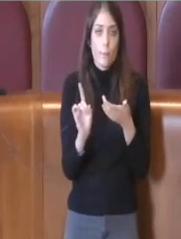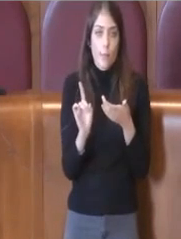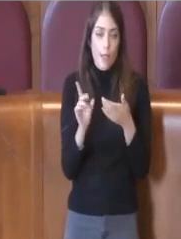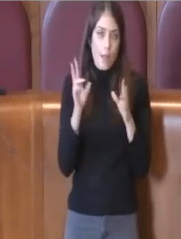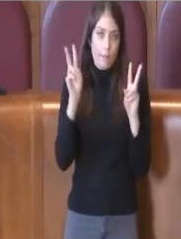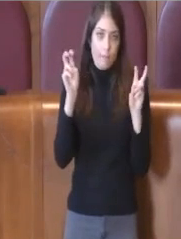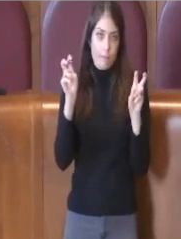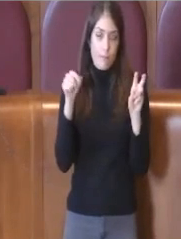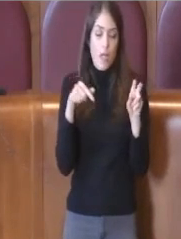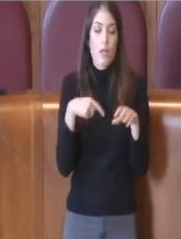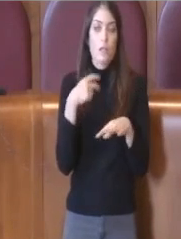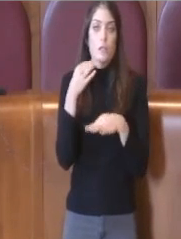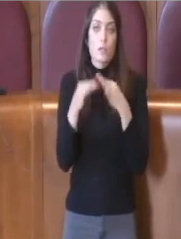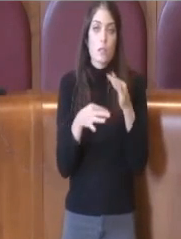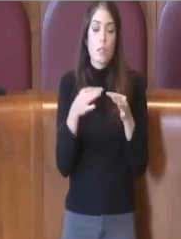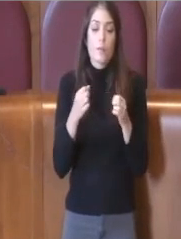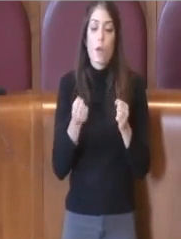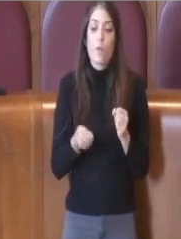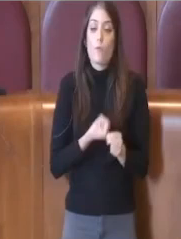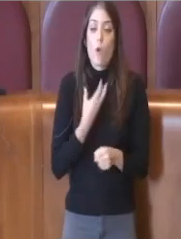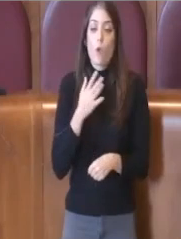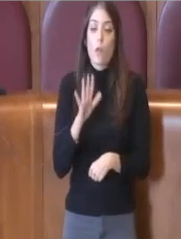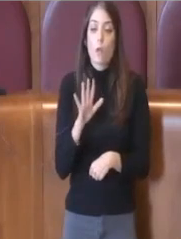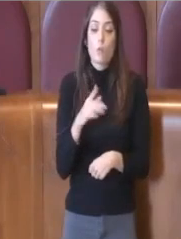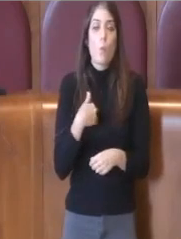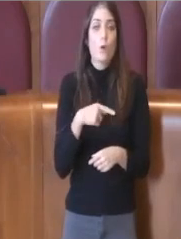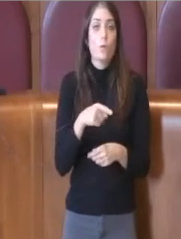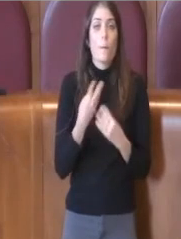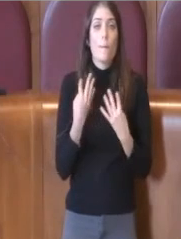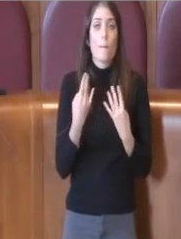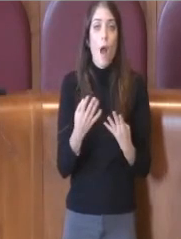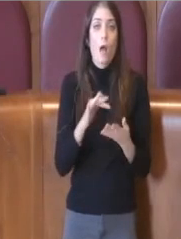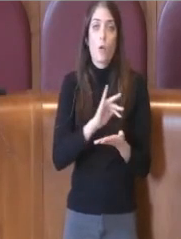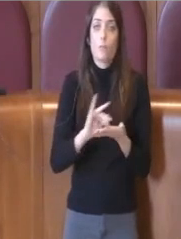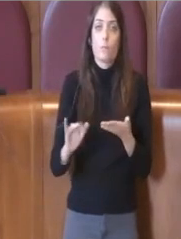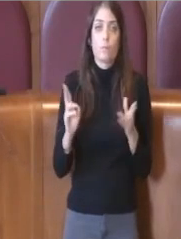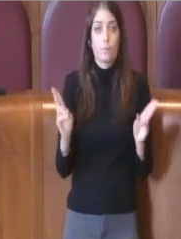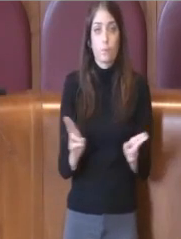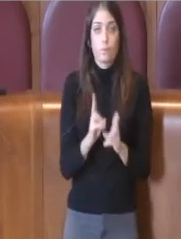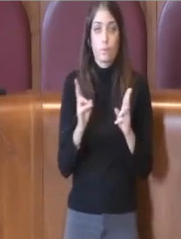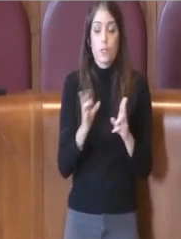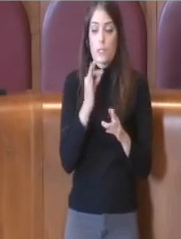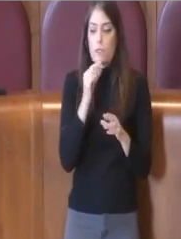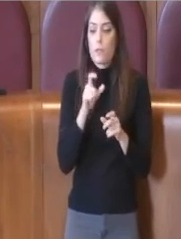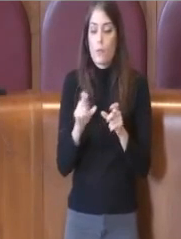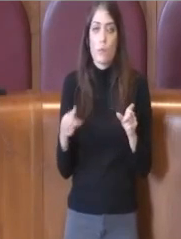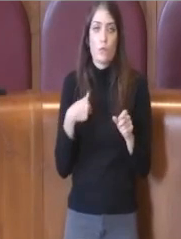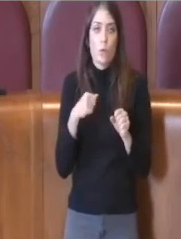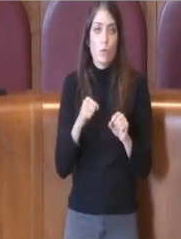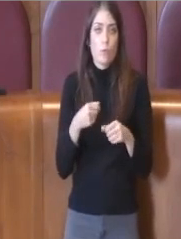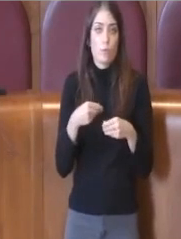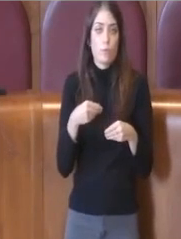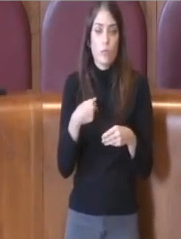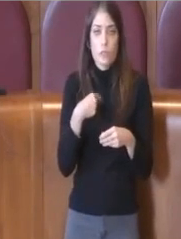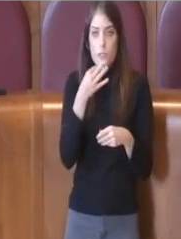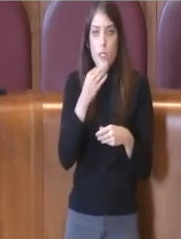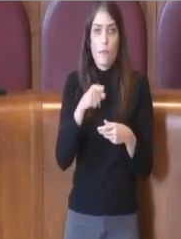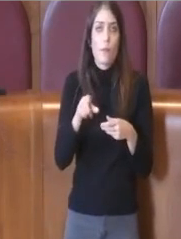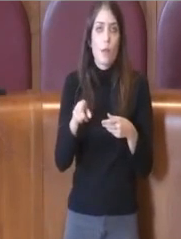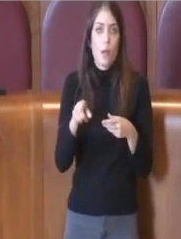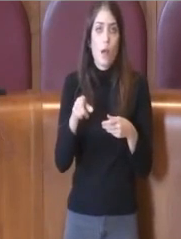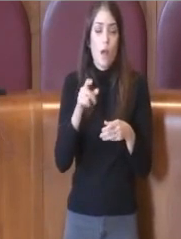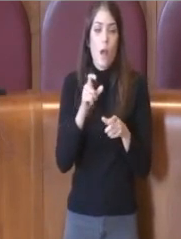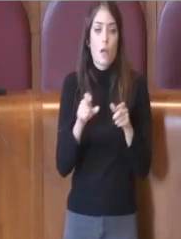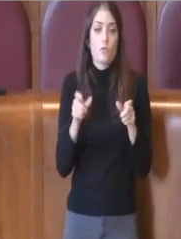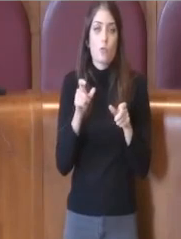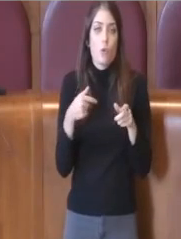che indipendentemente dalla volontà tu non puoi escludere la fruizione da parte dei soggetti, ovvero, o meglio, è molto molto difficile escludere la fruizione da